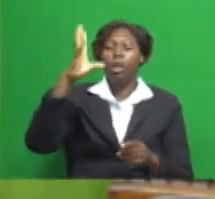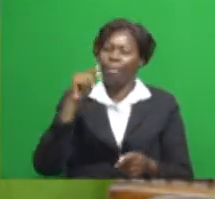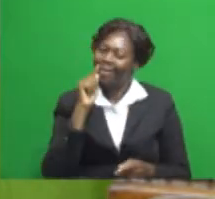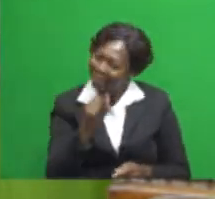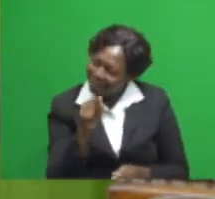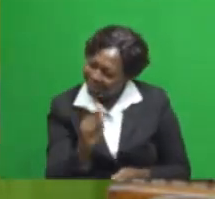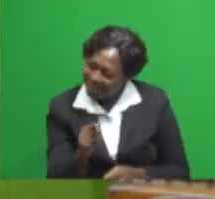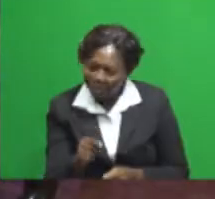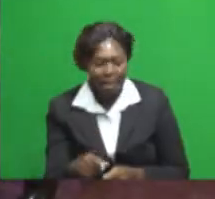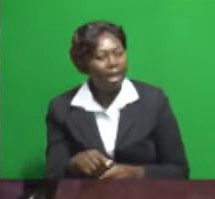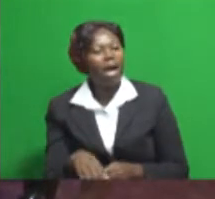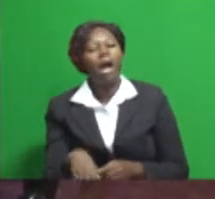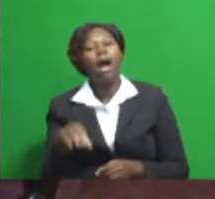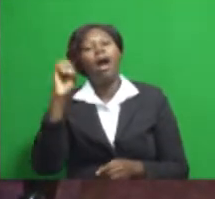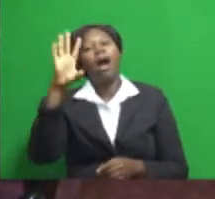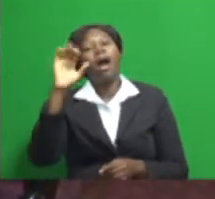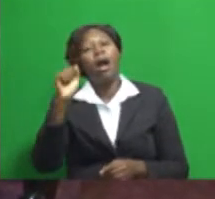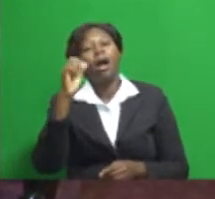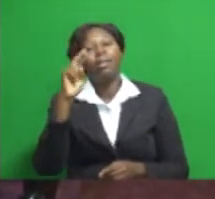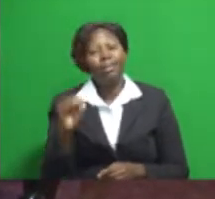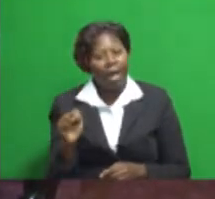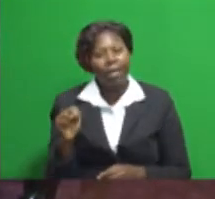Saka akazvinzwa mai. Zvikanzi ivi.